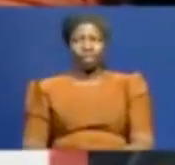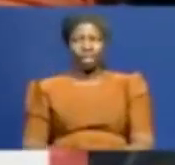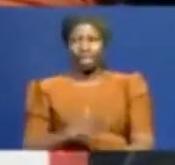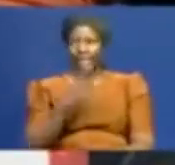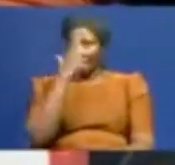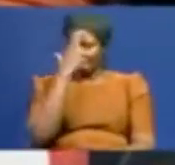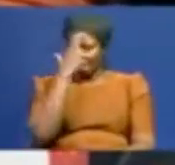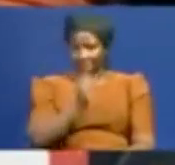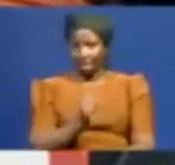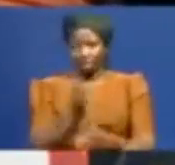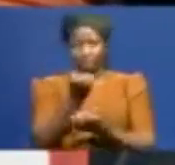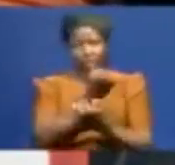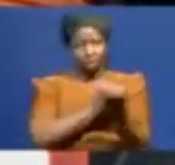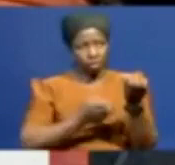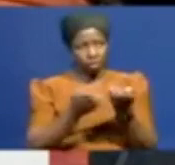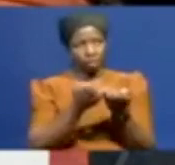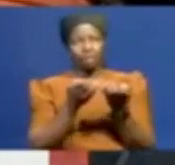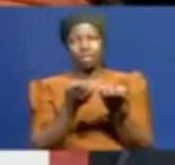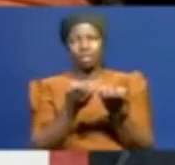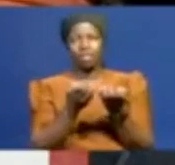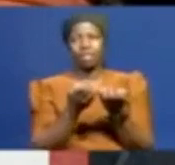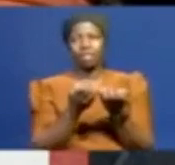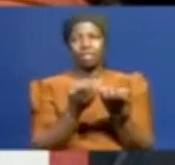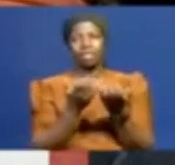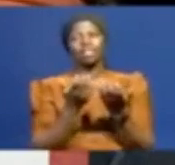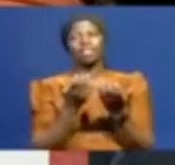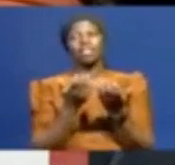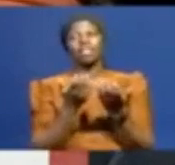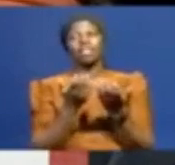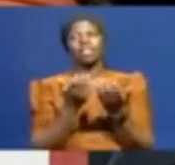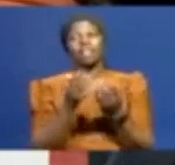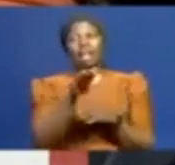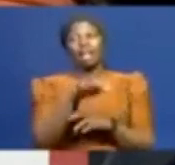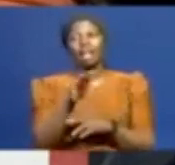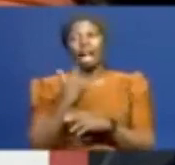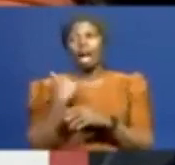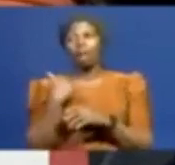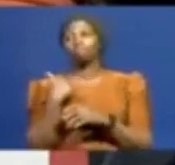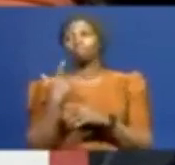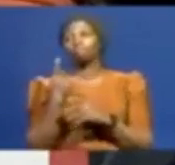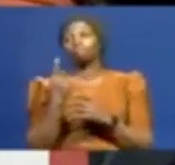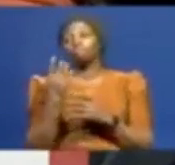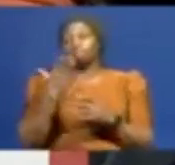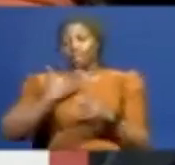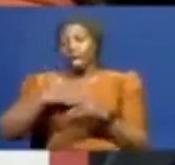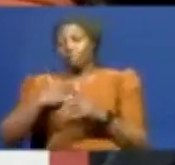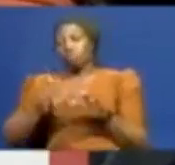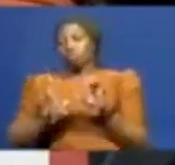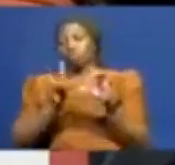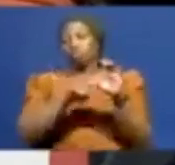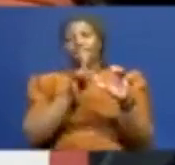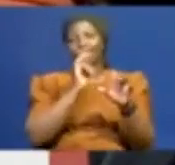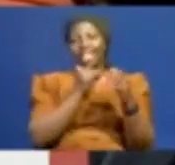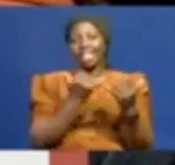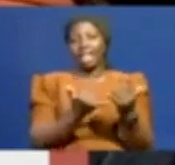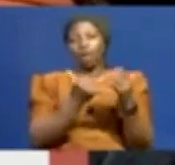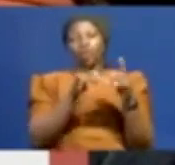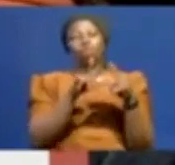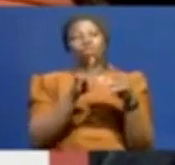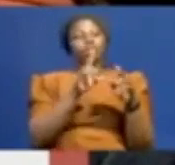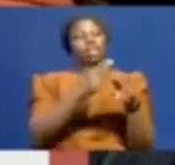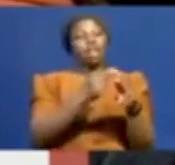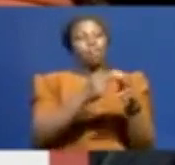has brought Samburu on board, Samburu County, and the name has changed from Narok-Kajiado